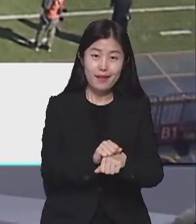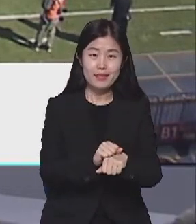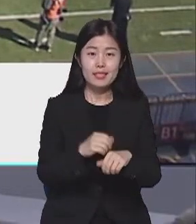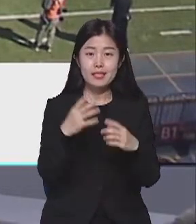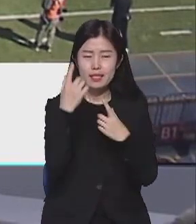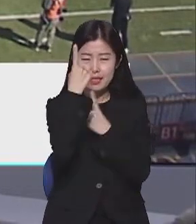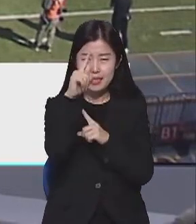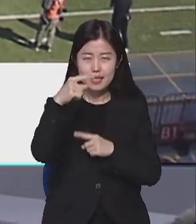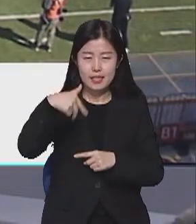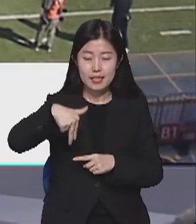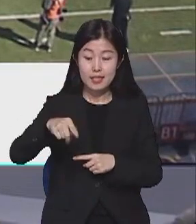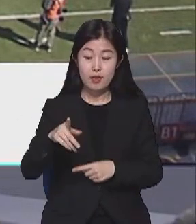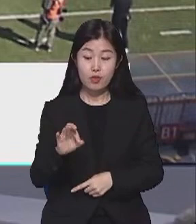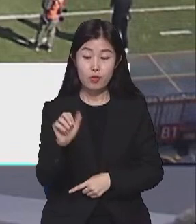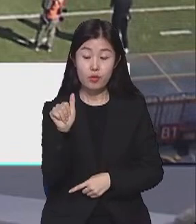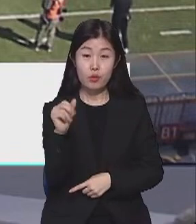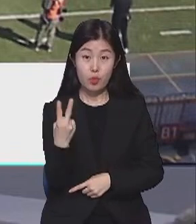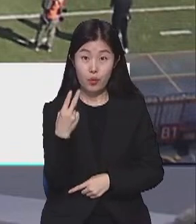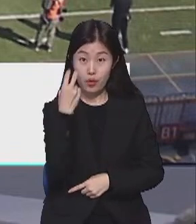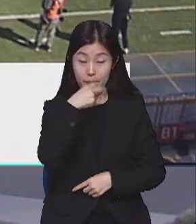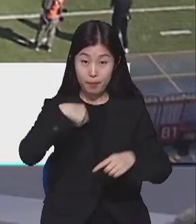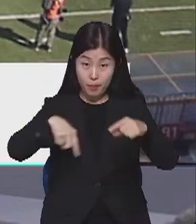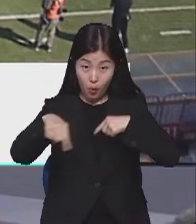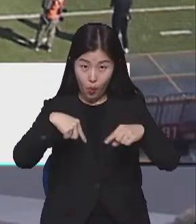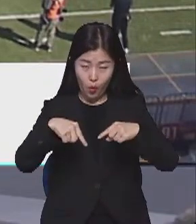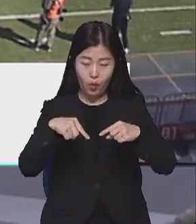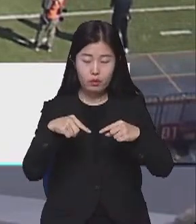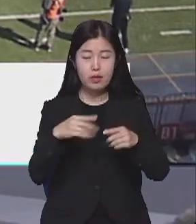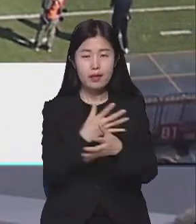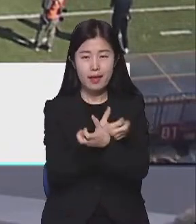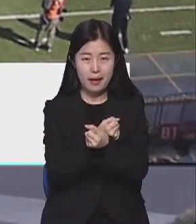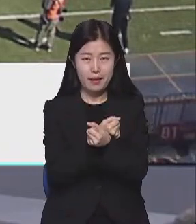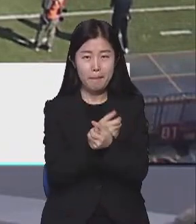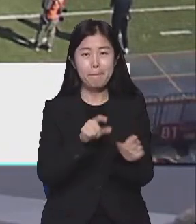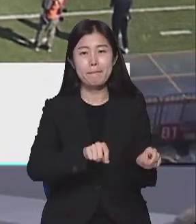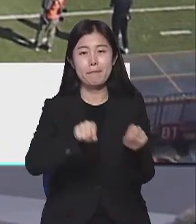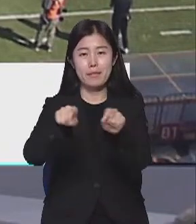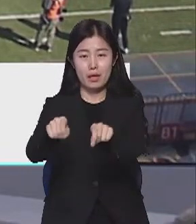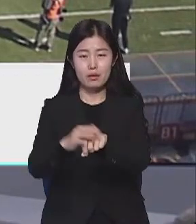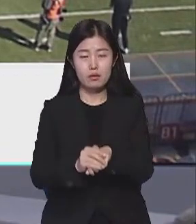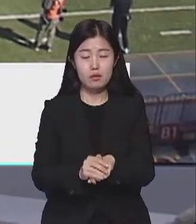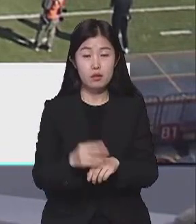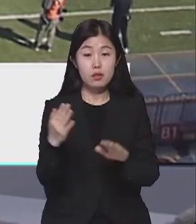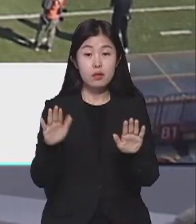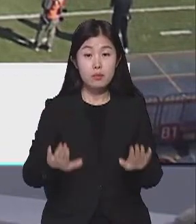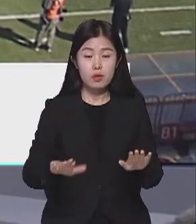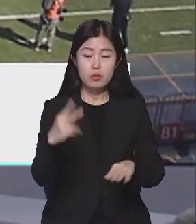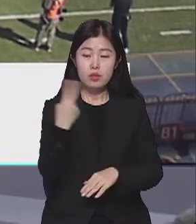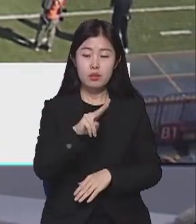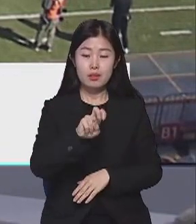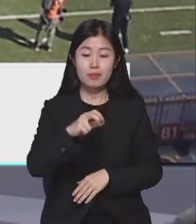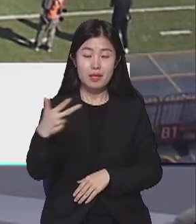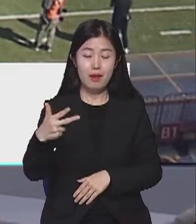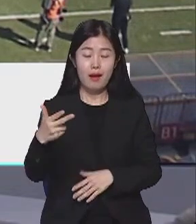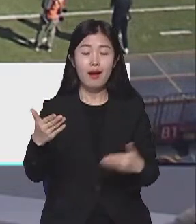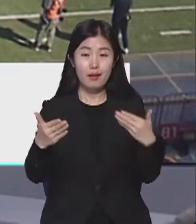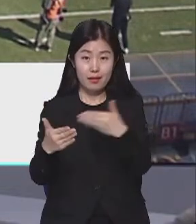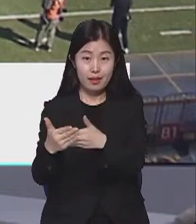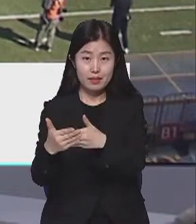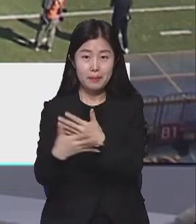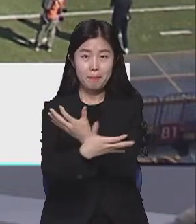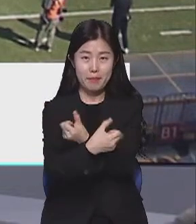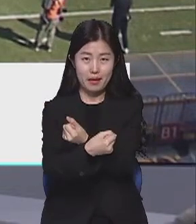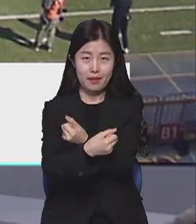FC와의 동행을 이어갈 전망입니다. 이 감독은 최근 구단 측과 만나 2027년까지 사령탑을 맡기로